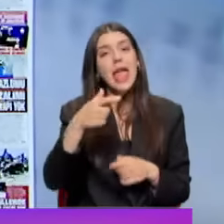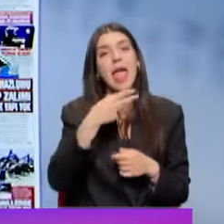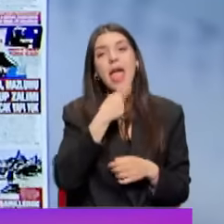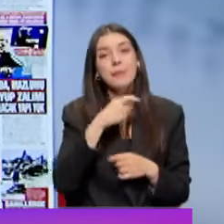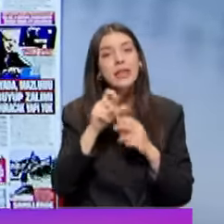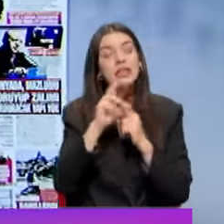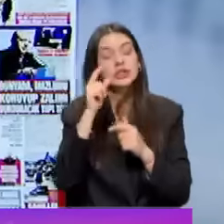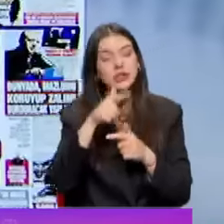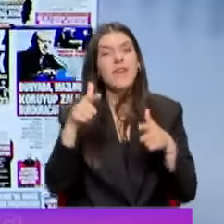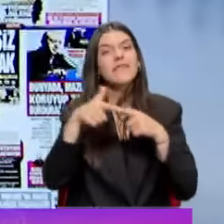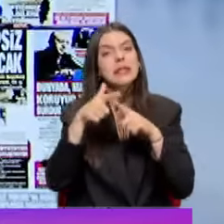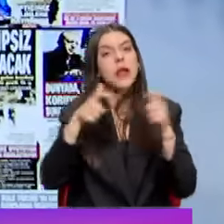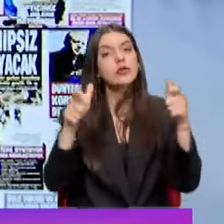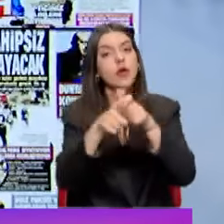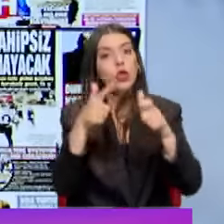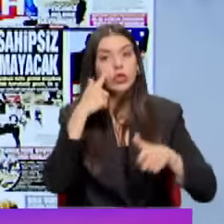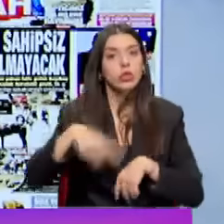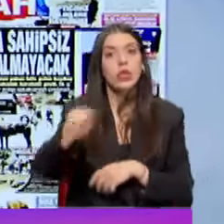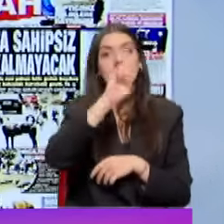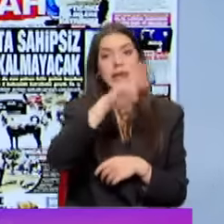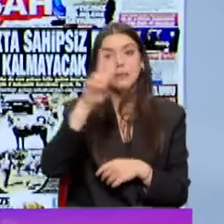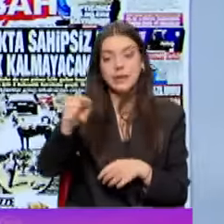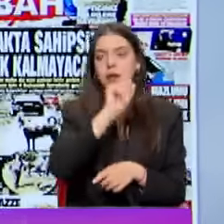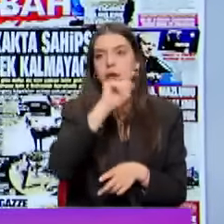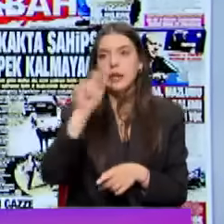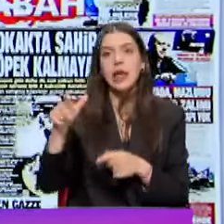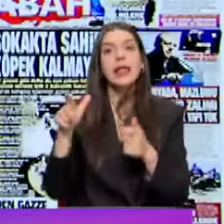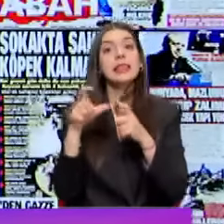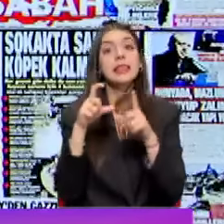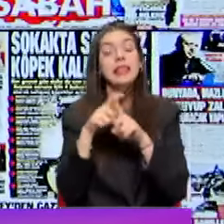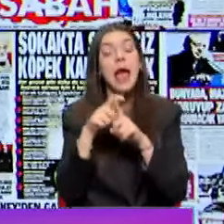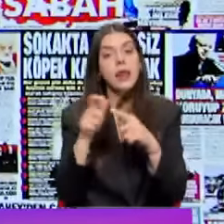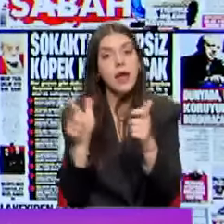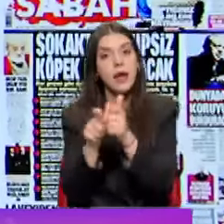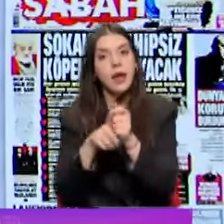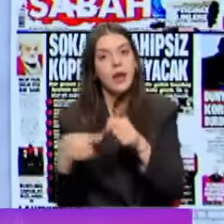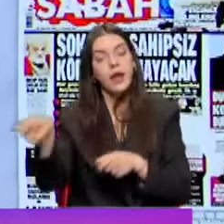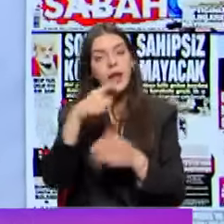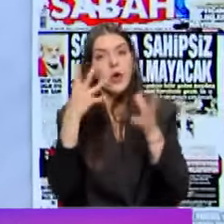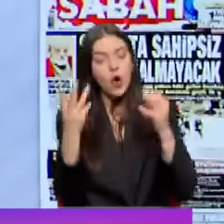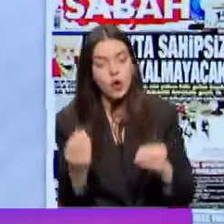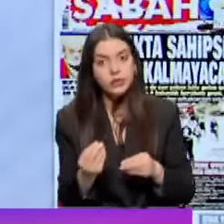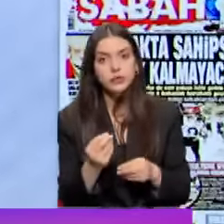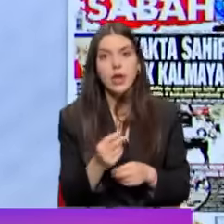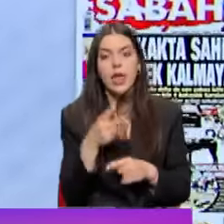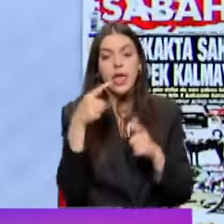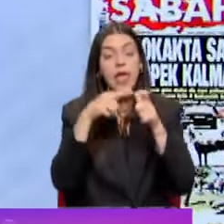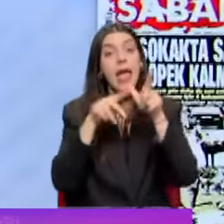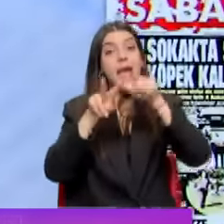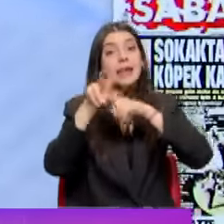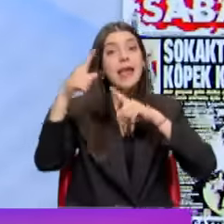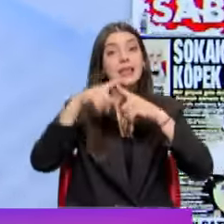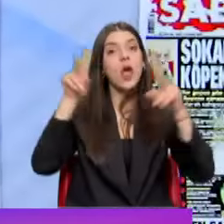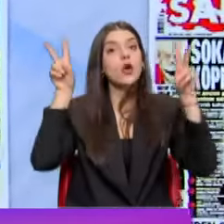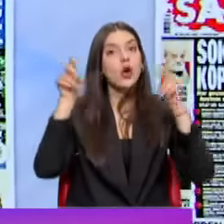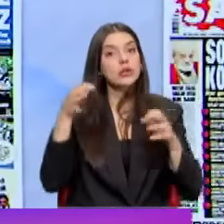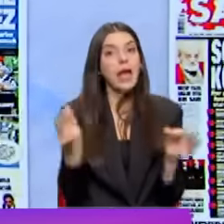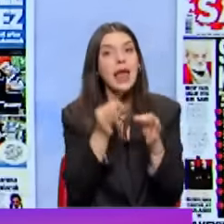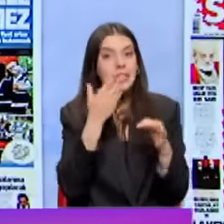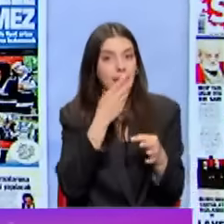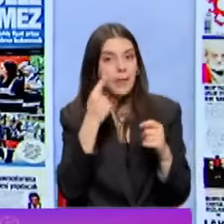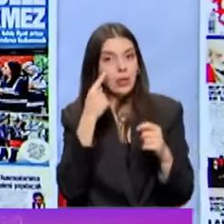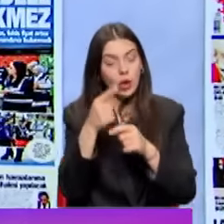çıkıyoruz 22 tane ilimizde dernekleşti mücadelesi azim ve kararlılıkla Eee kazandığımız